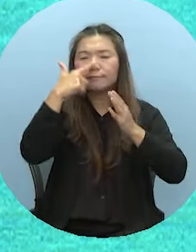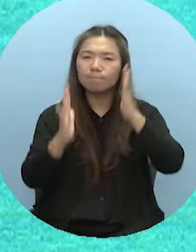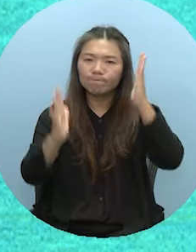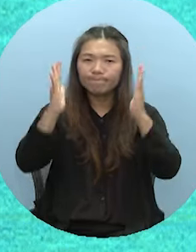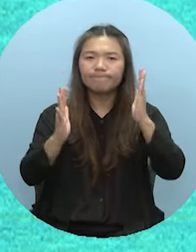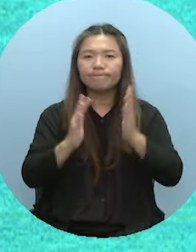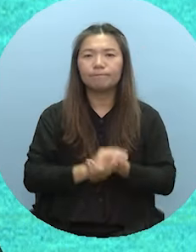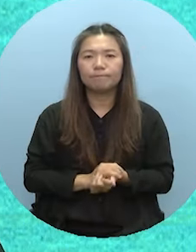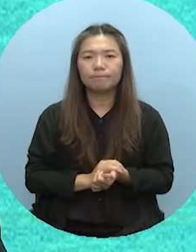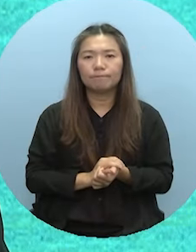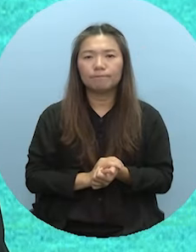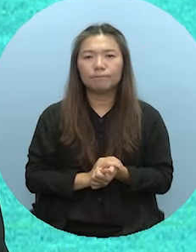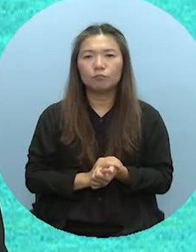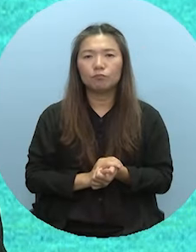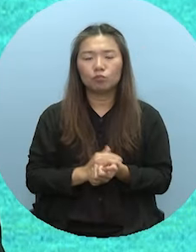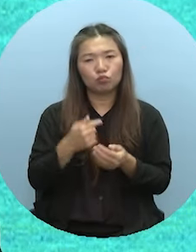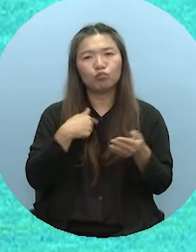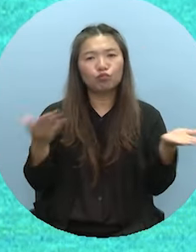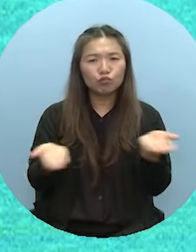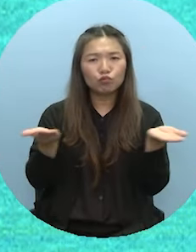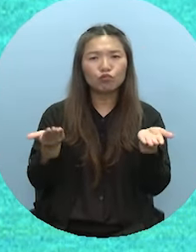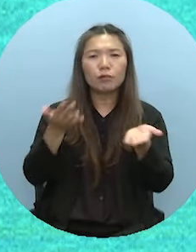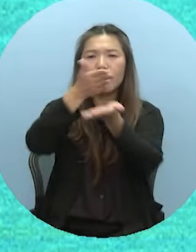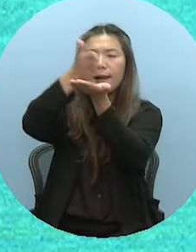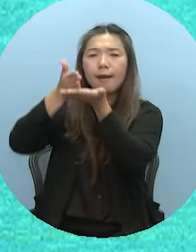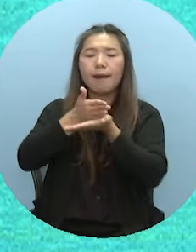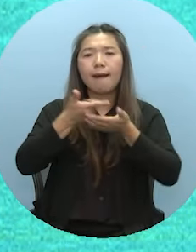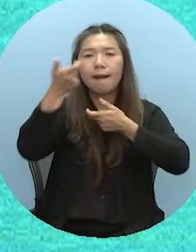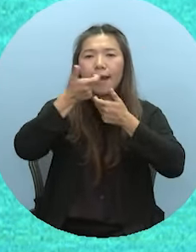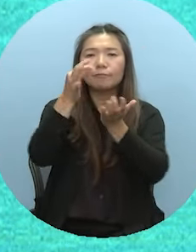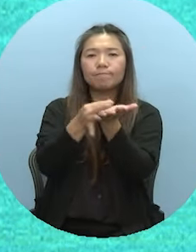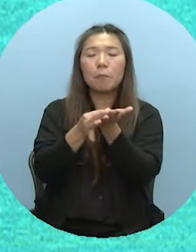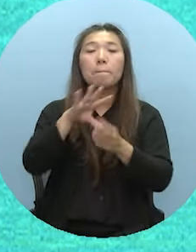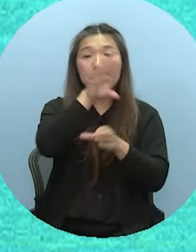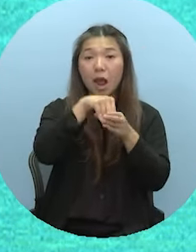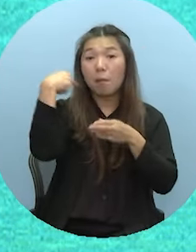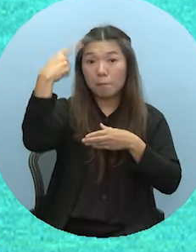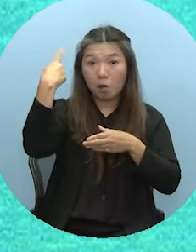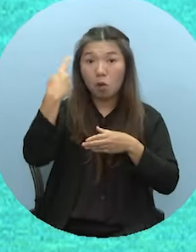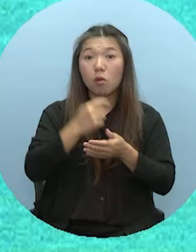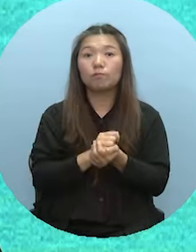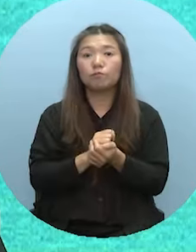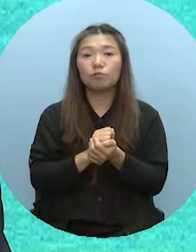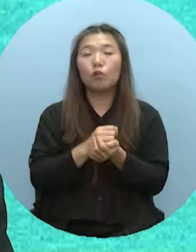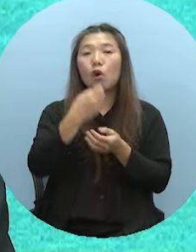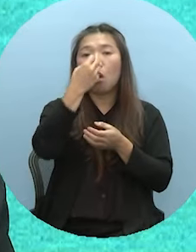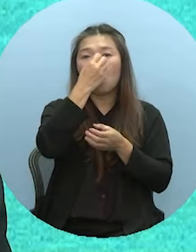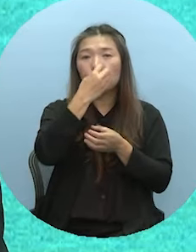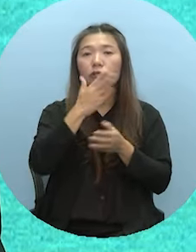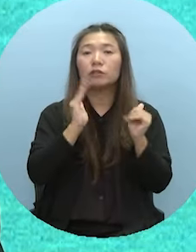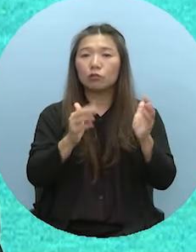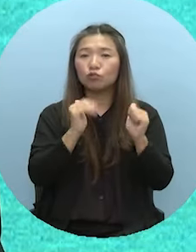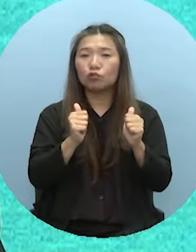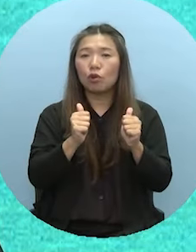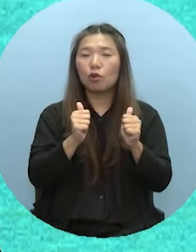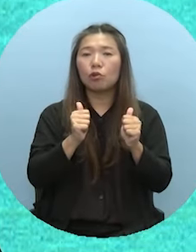場。所以我歡迎不同嘅經濟體，包括美國，同香港進行正常